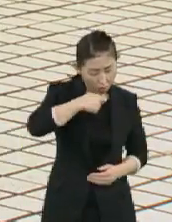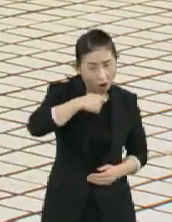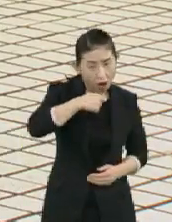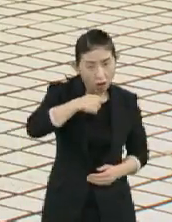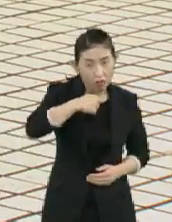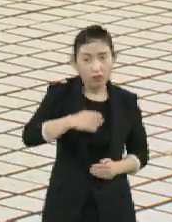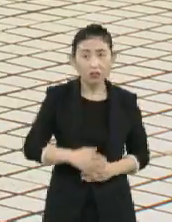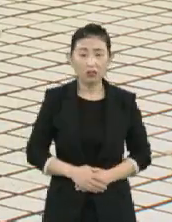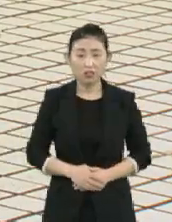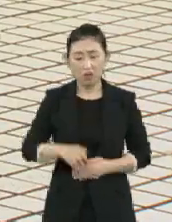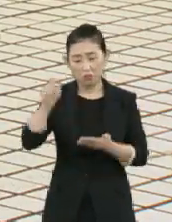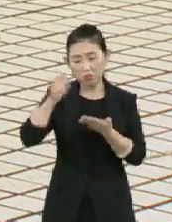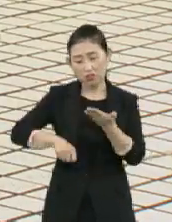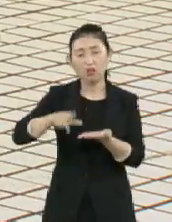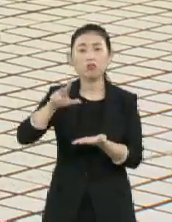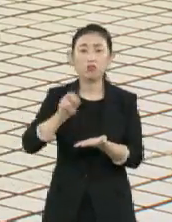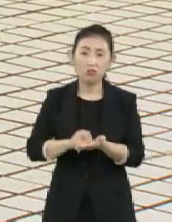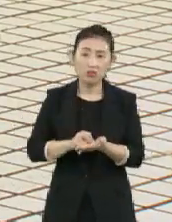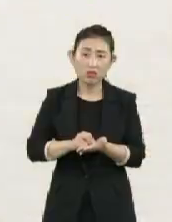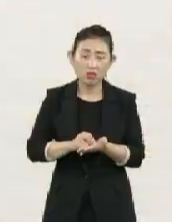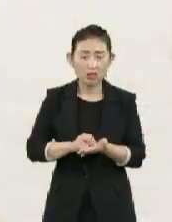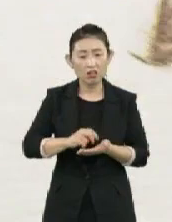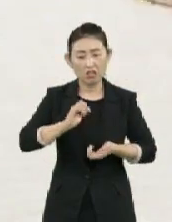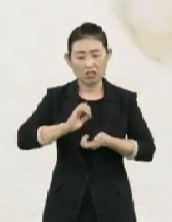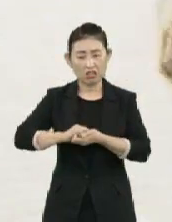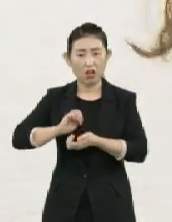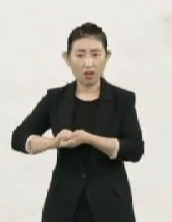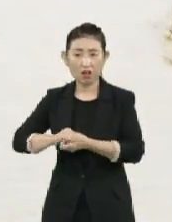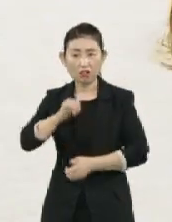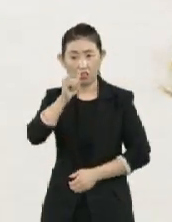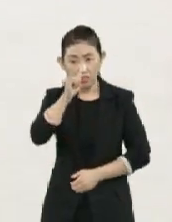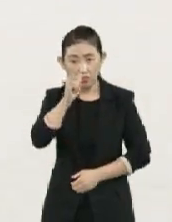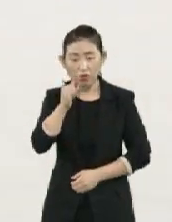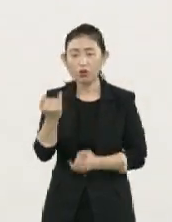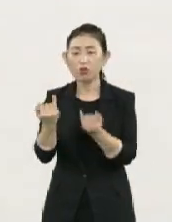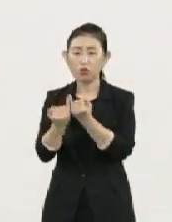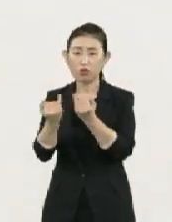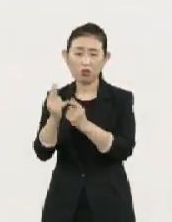이어나가지만 비자 문제 등으로 할 수 있는 일이 제한적인 유일한 여학생